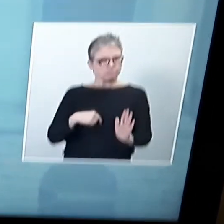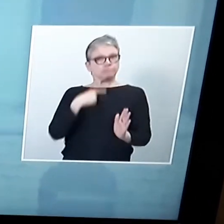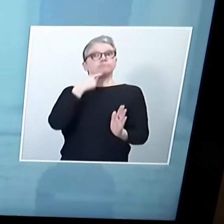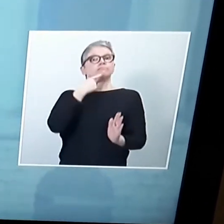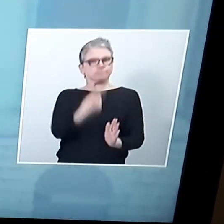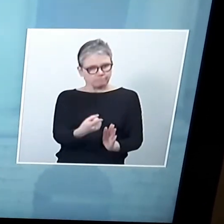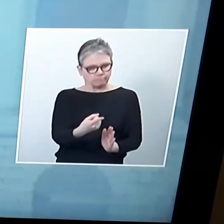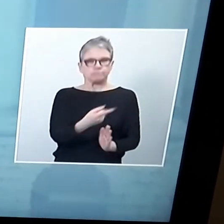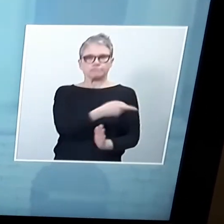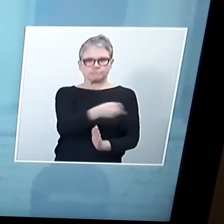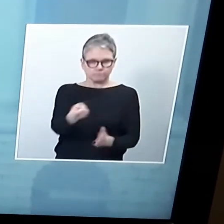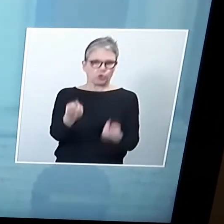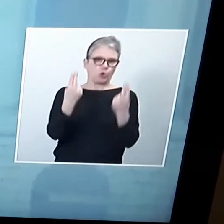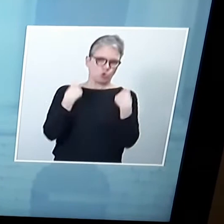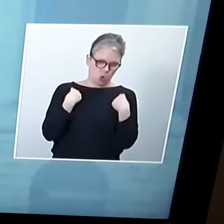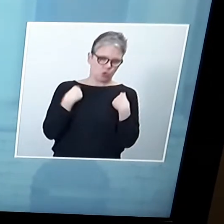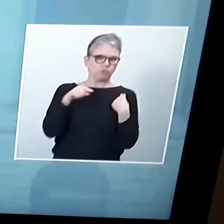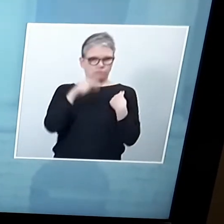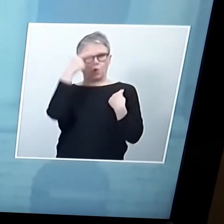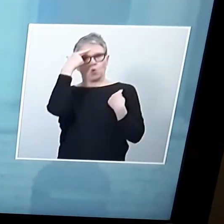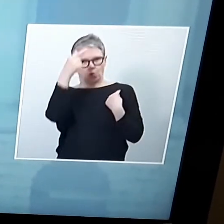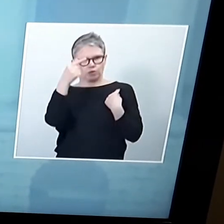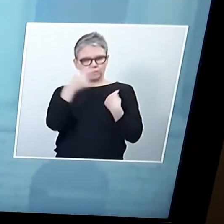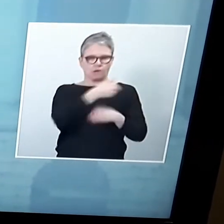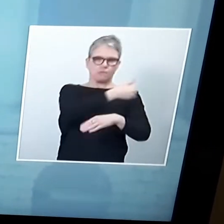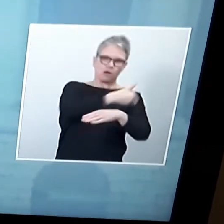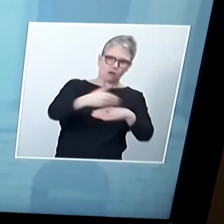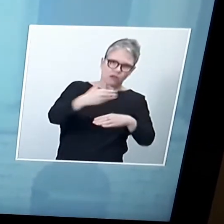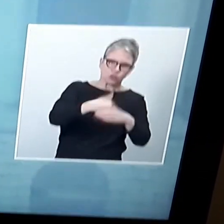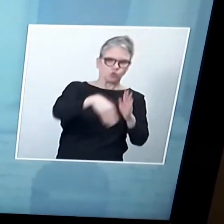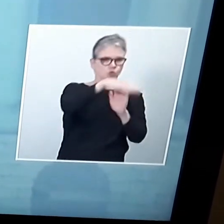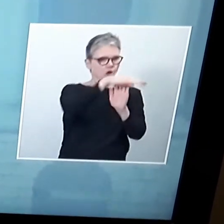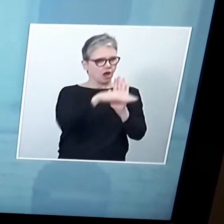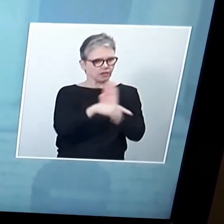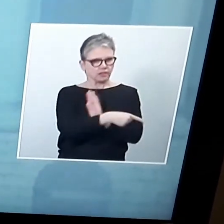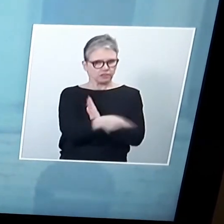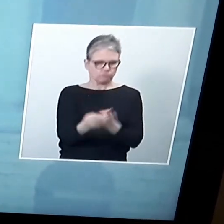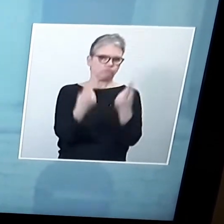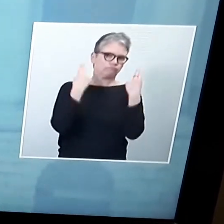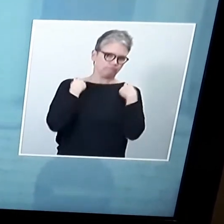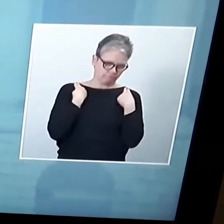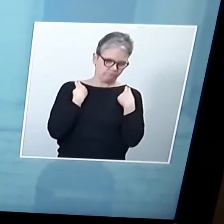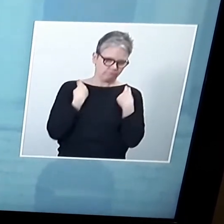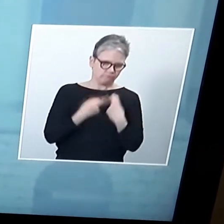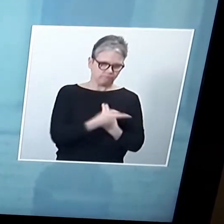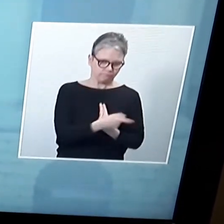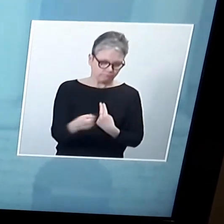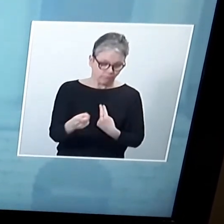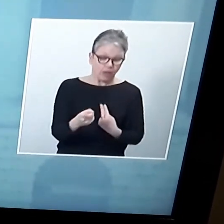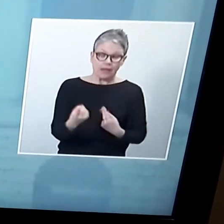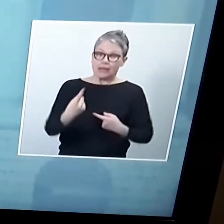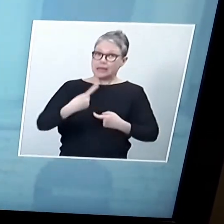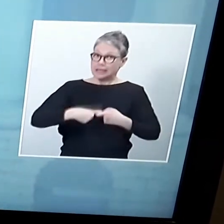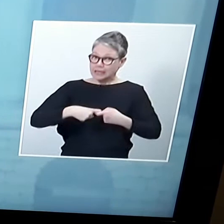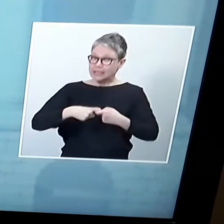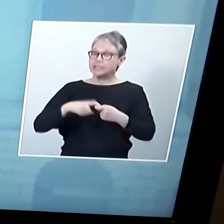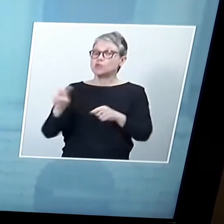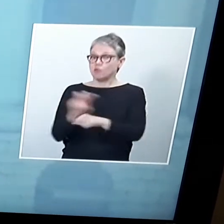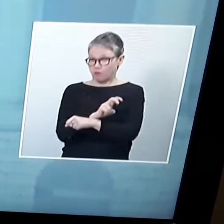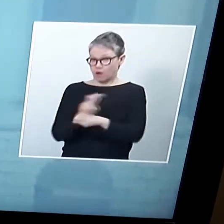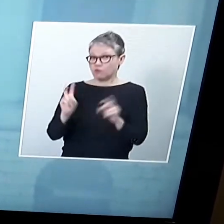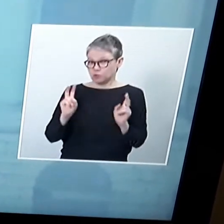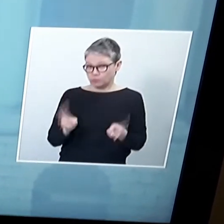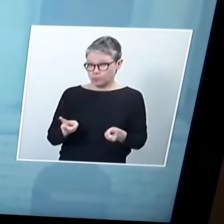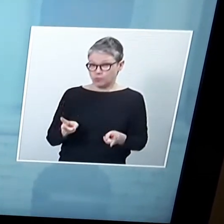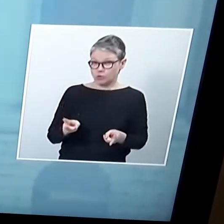siihen, että ihmiset noudattavat niitä rajoituksia ja sitä lainsäädäntöä, joka on voimassa. Tähän liittyy tietenkin myös valvontaa.